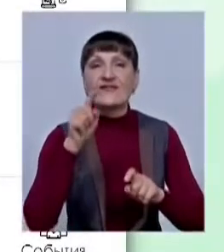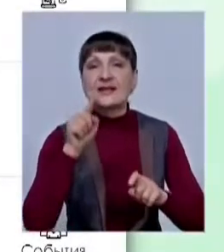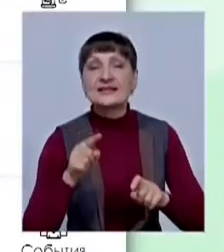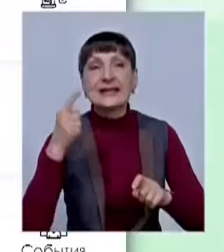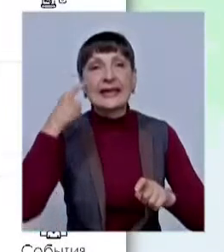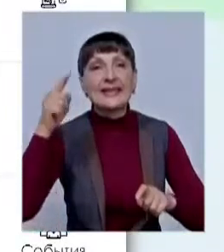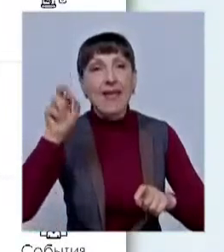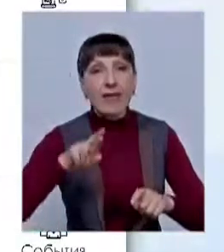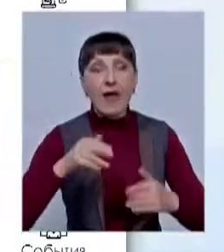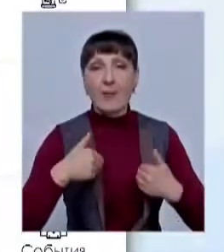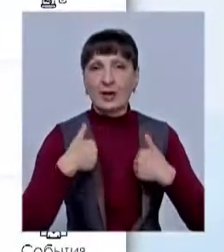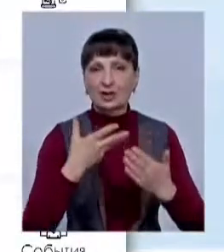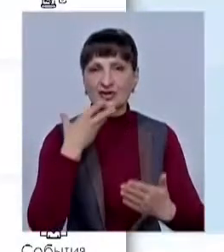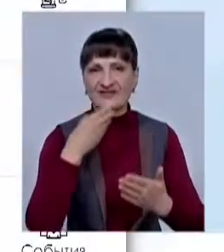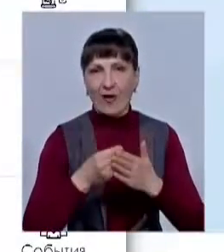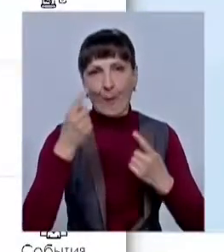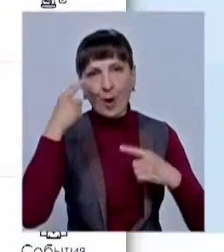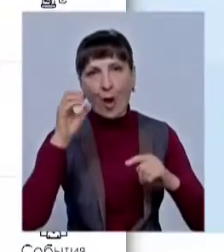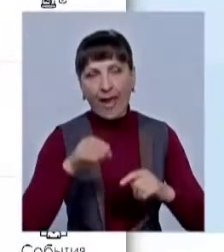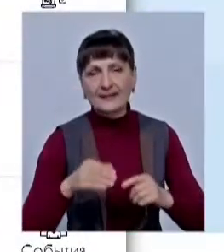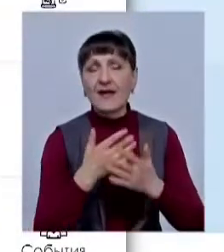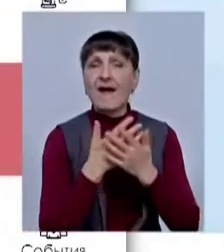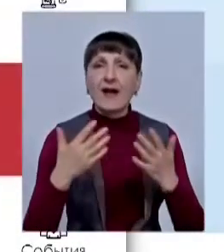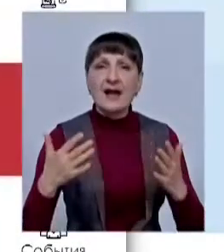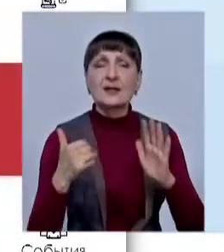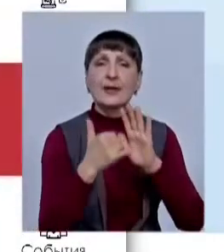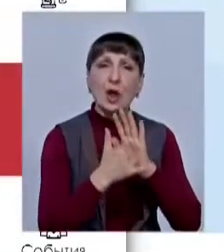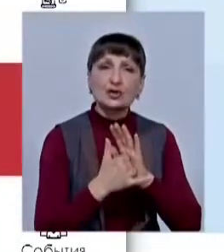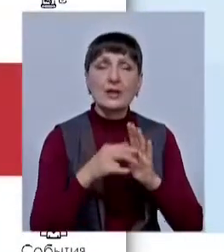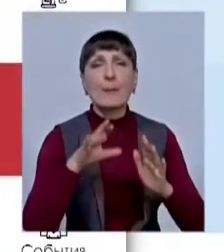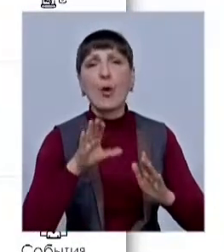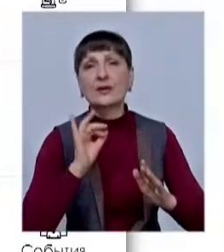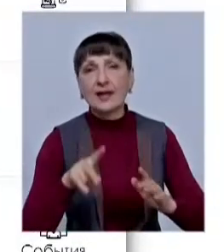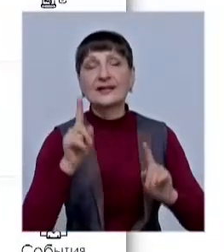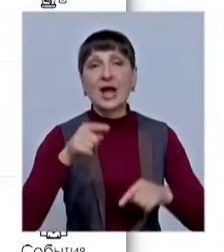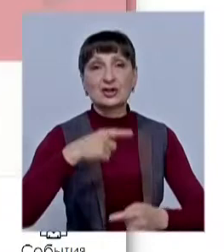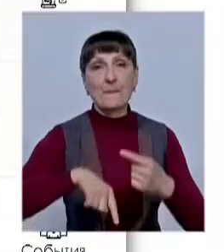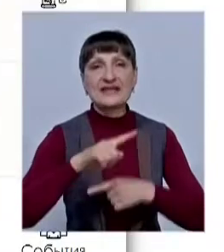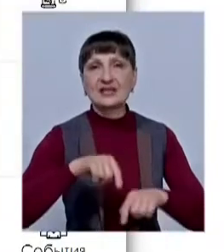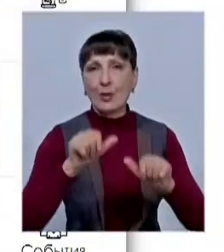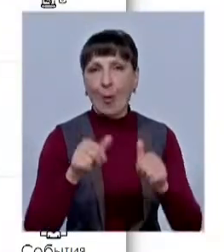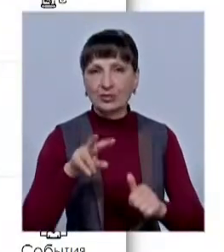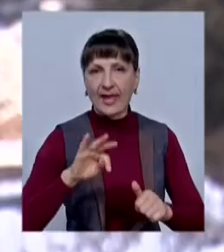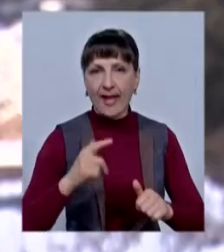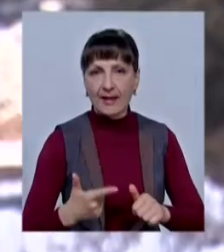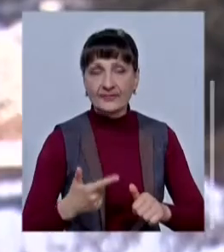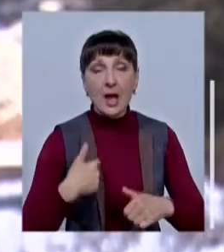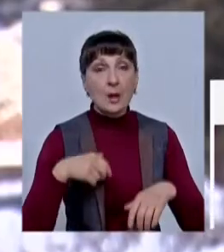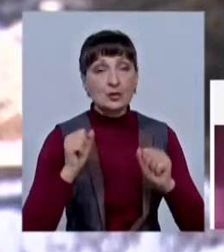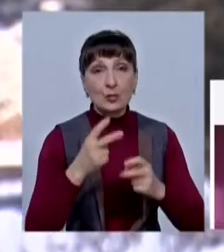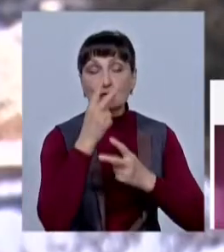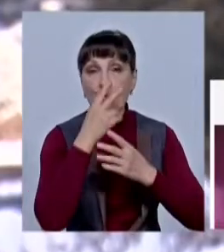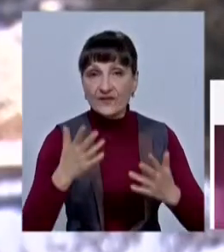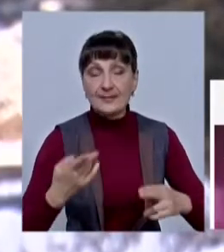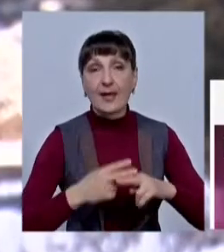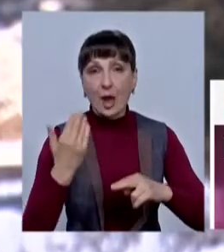и предложить свои проекты. Это могут быть стартапы, различные приложения, порталы и даже бизнес-модели. С одной стороны, мы сможем увидеть эту